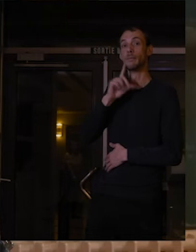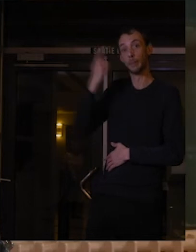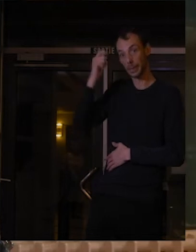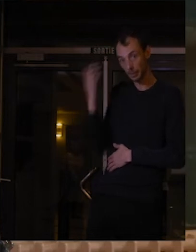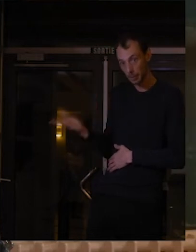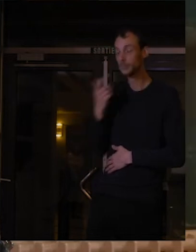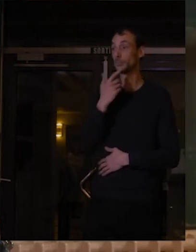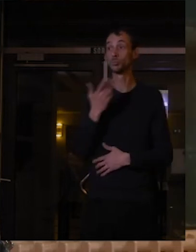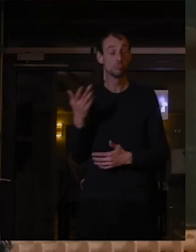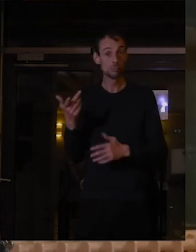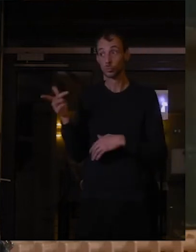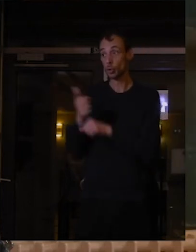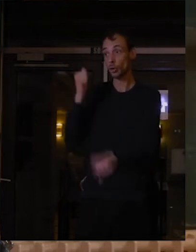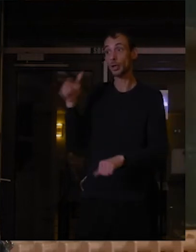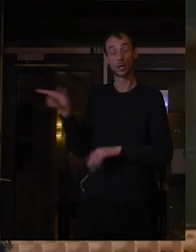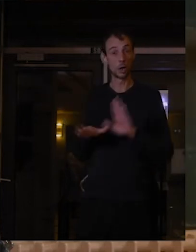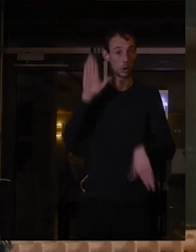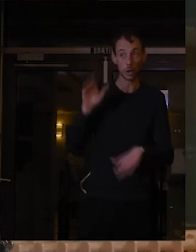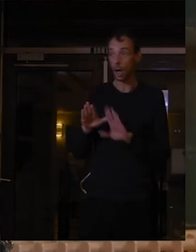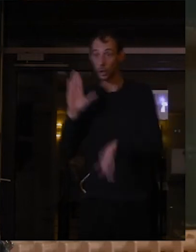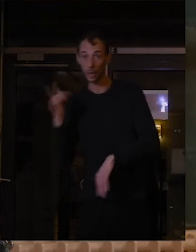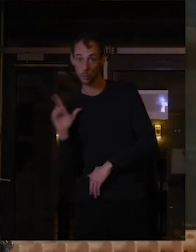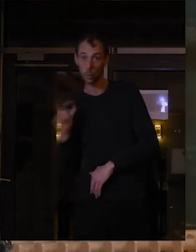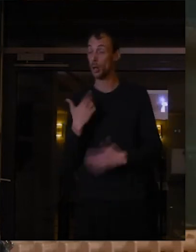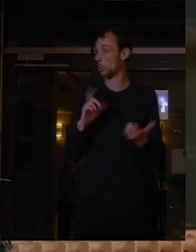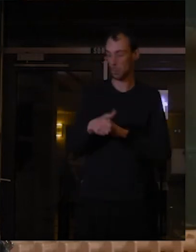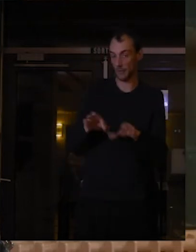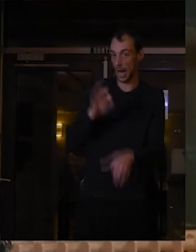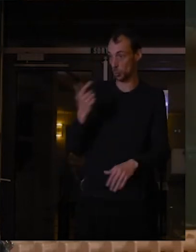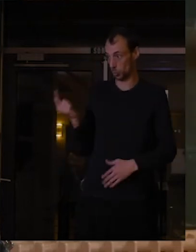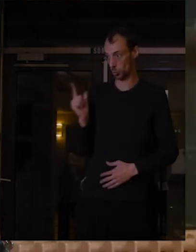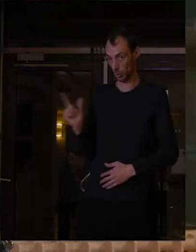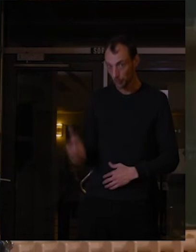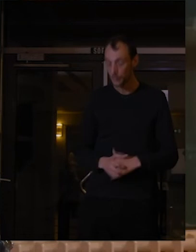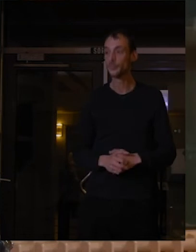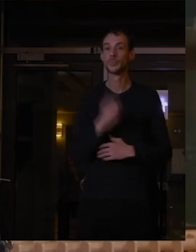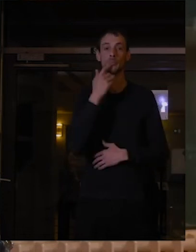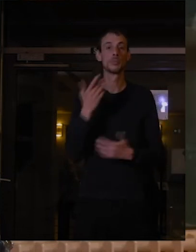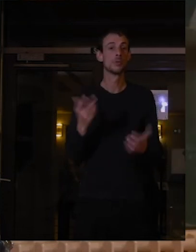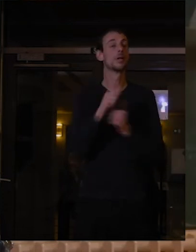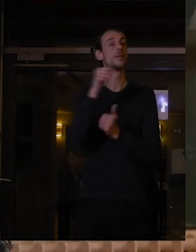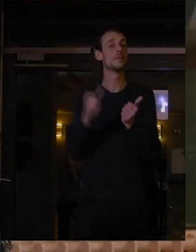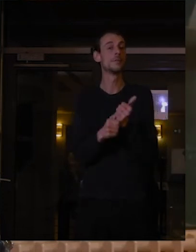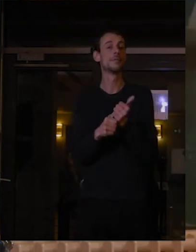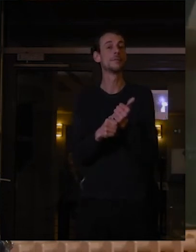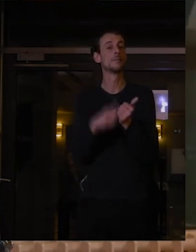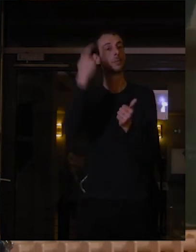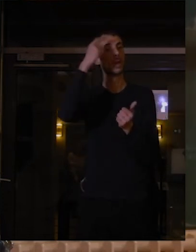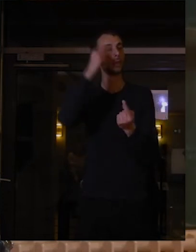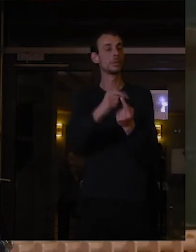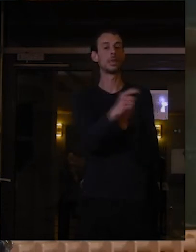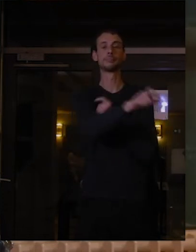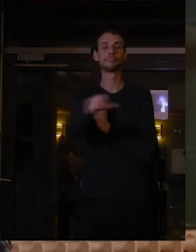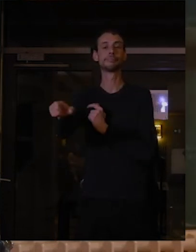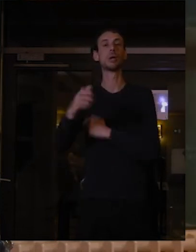présentée l'an dernier, on a été élus tous les deux, président donc, et vice-président des avocats de Bordeaux.